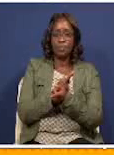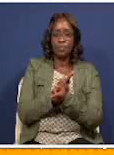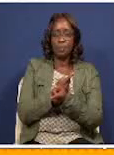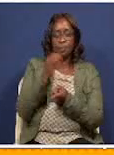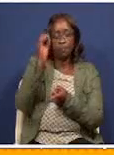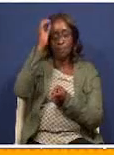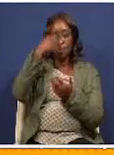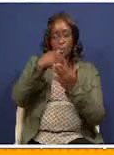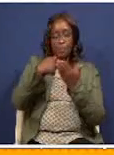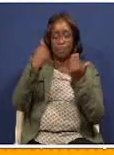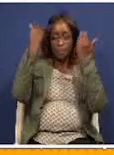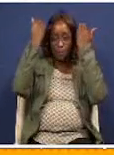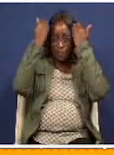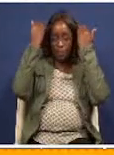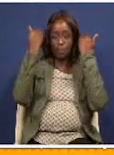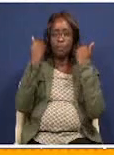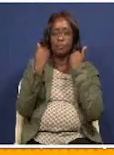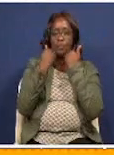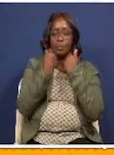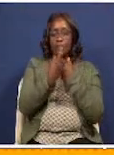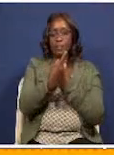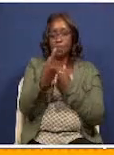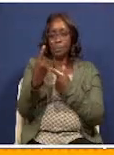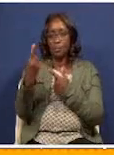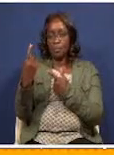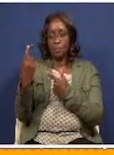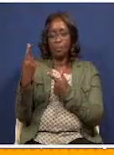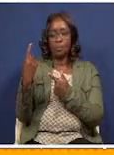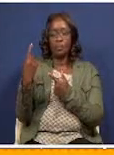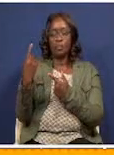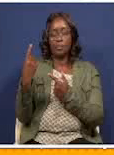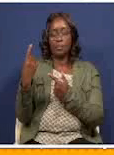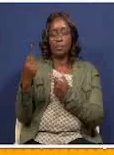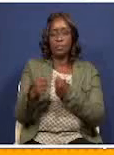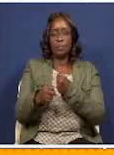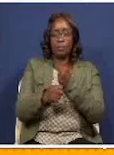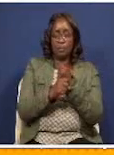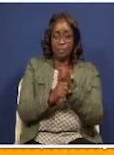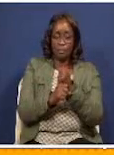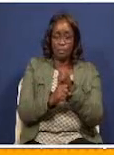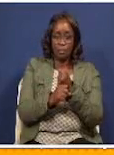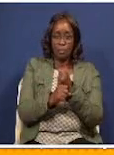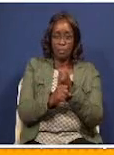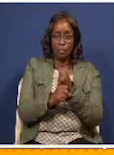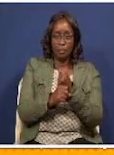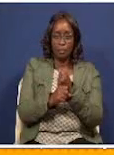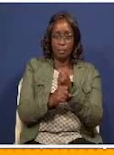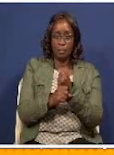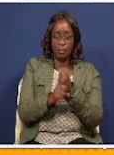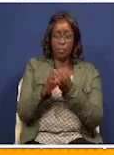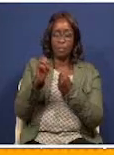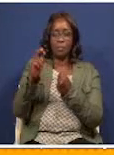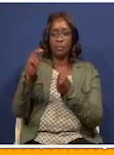uge bombele ya koti uu omuntu ayo kujiriaru tereraru amirite. Wakili Evans